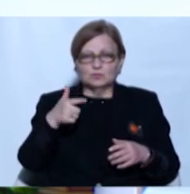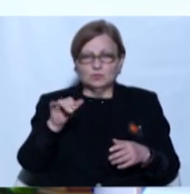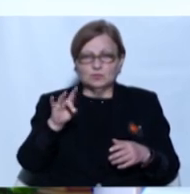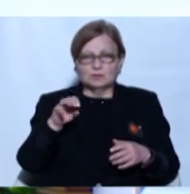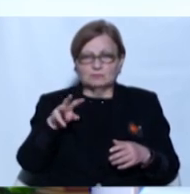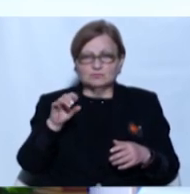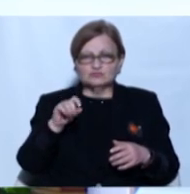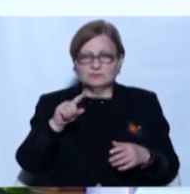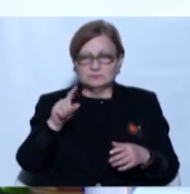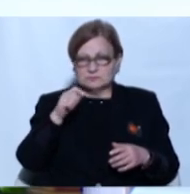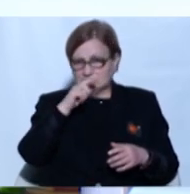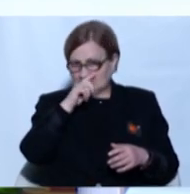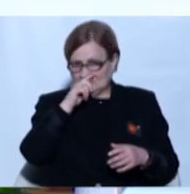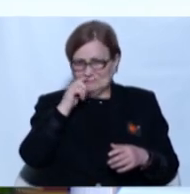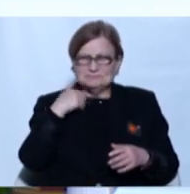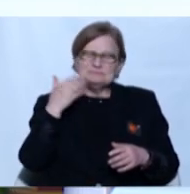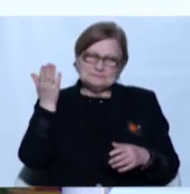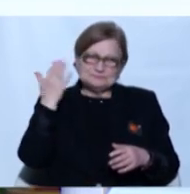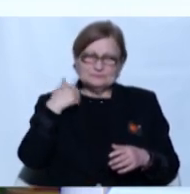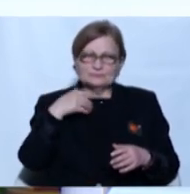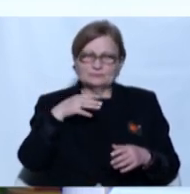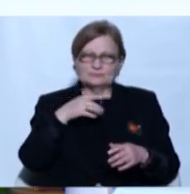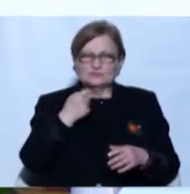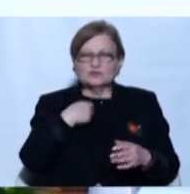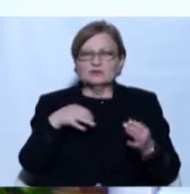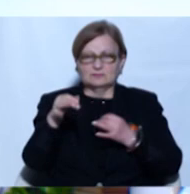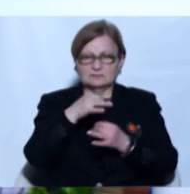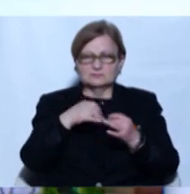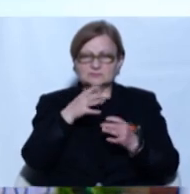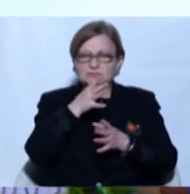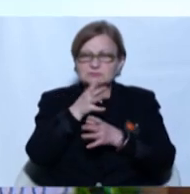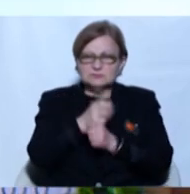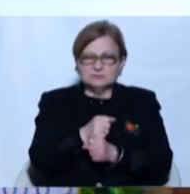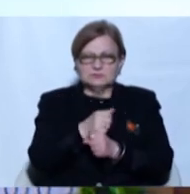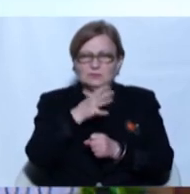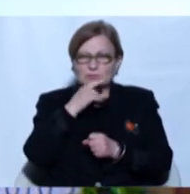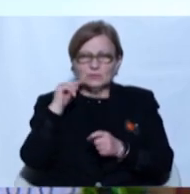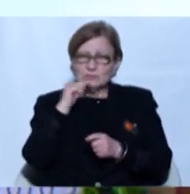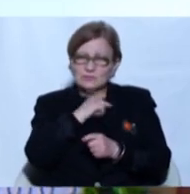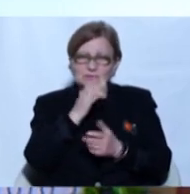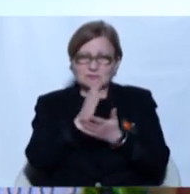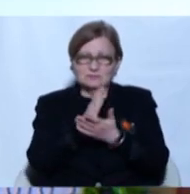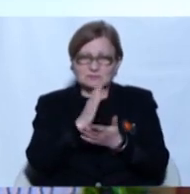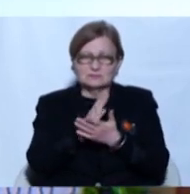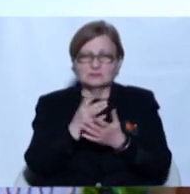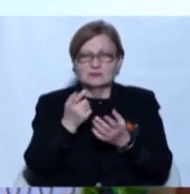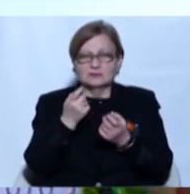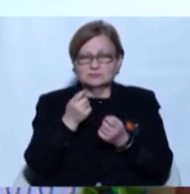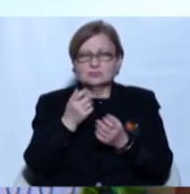წინა გაკვეთილებზე რამდენად შეიძლება და ეს შევჭიდროებოდ გაძლევს საშუალებას მეტნაკლებად